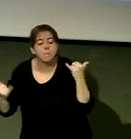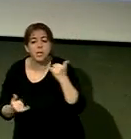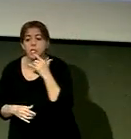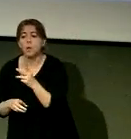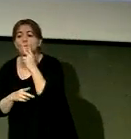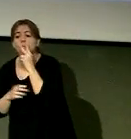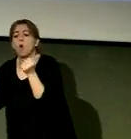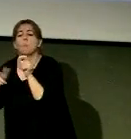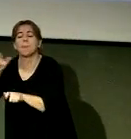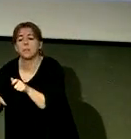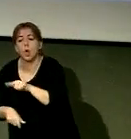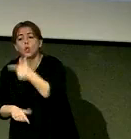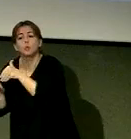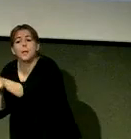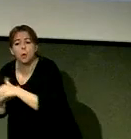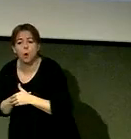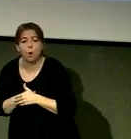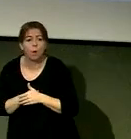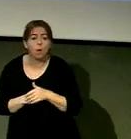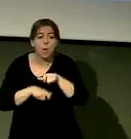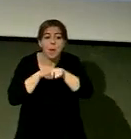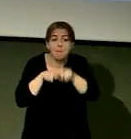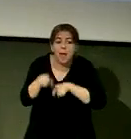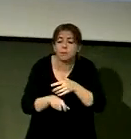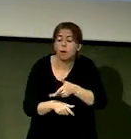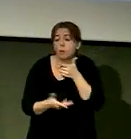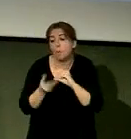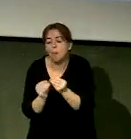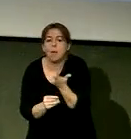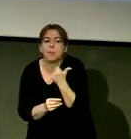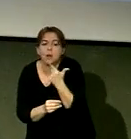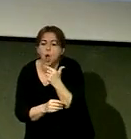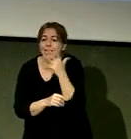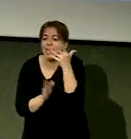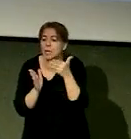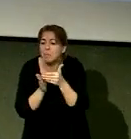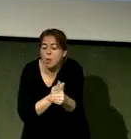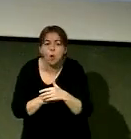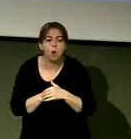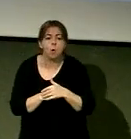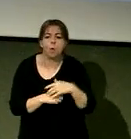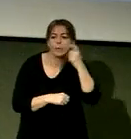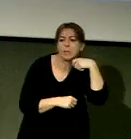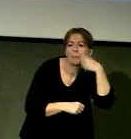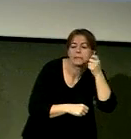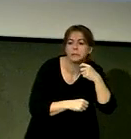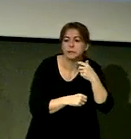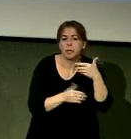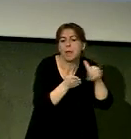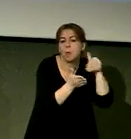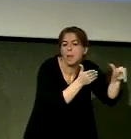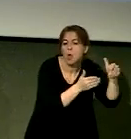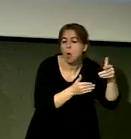fumeurs, 5 millions de personnes qui ont des problèmes avec l'alcool, le cannabis, ceux qui